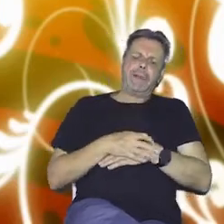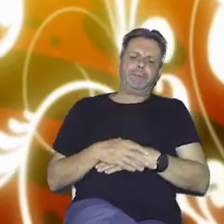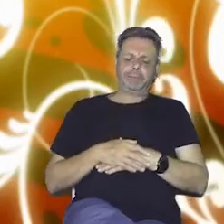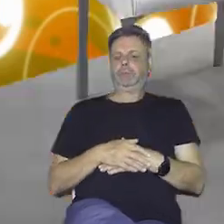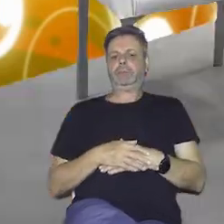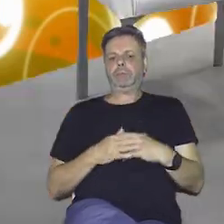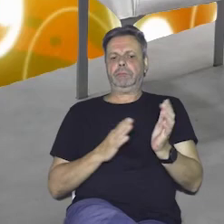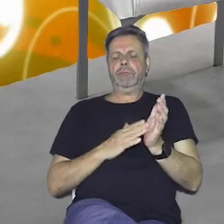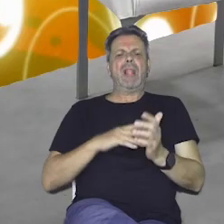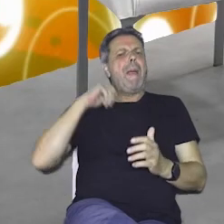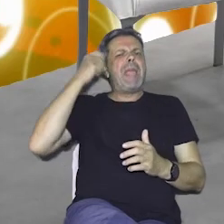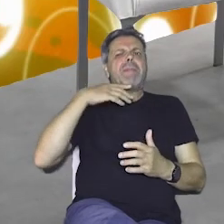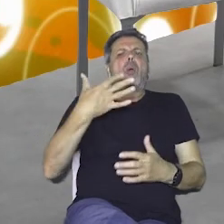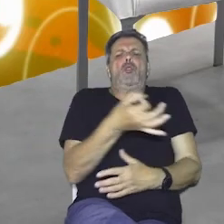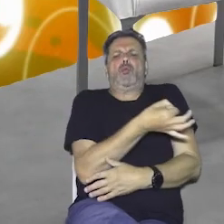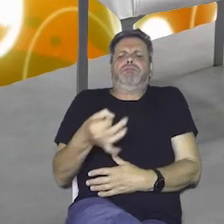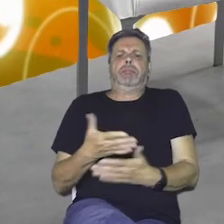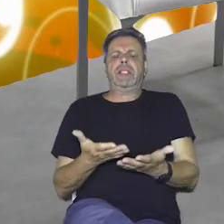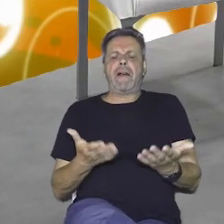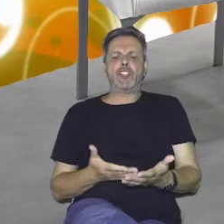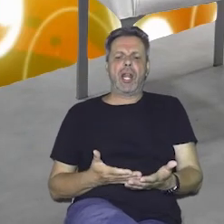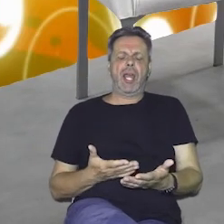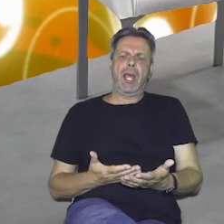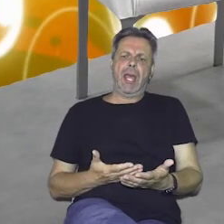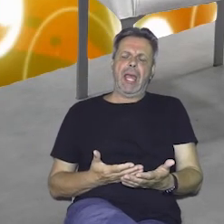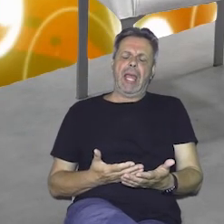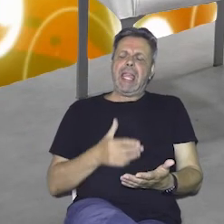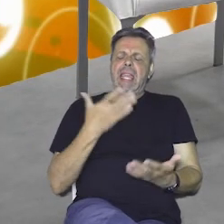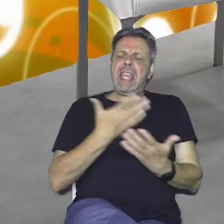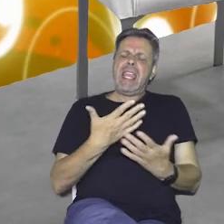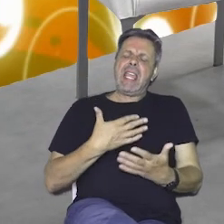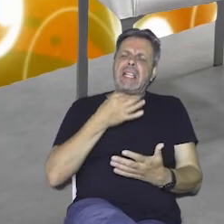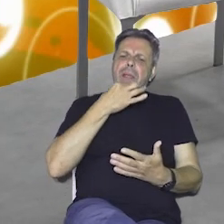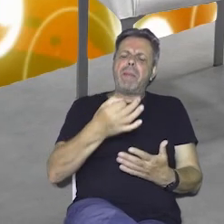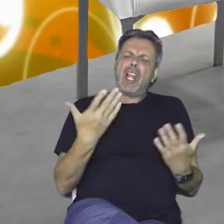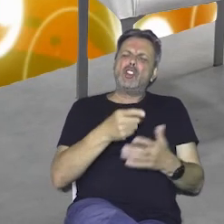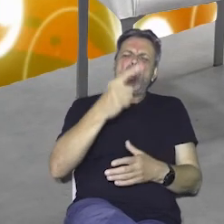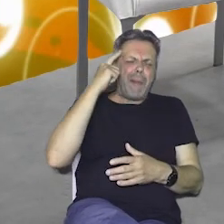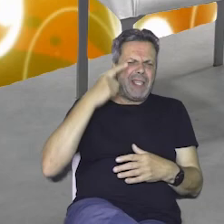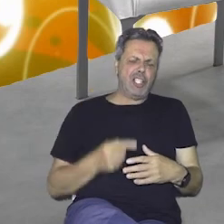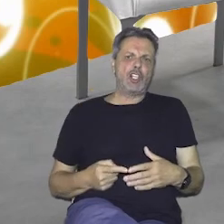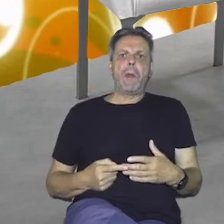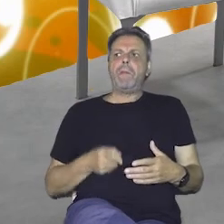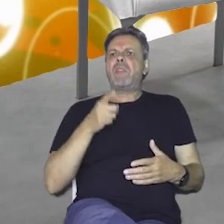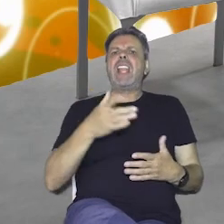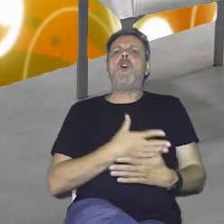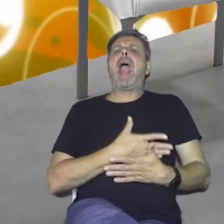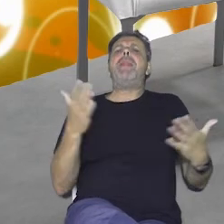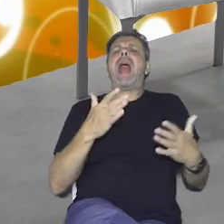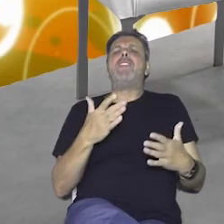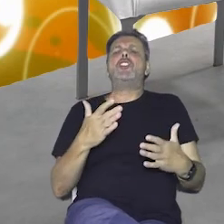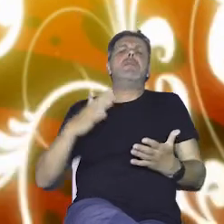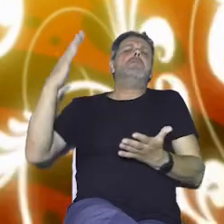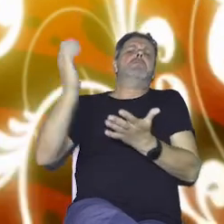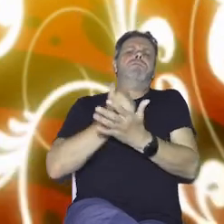su savršene, nisu nigdje, kad bi ja tebe sada pitala, što ti misliš da je tvoje najveće postignuće